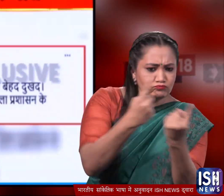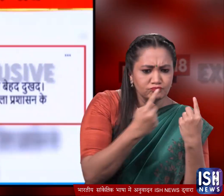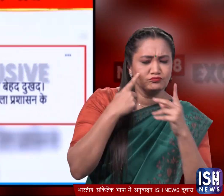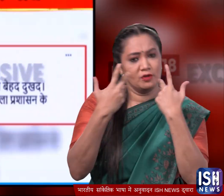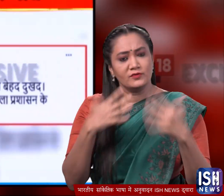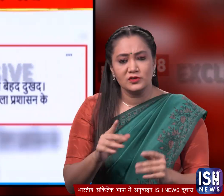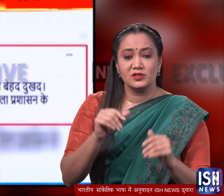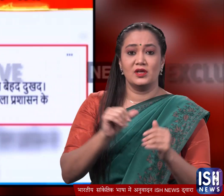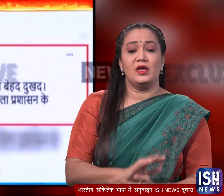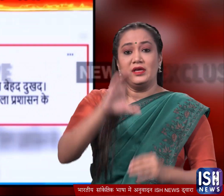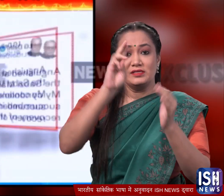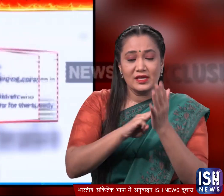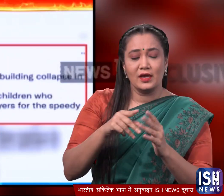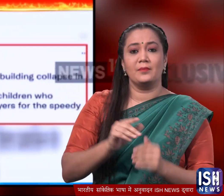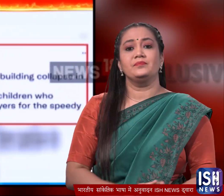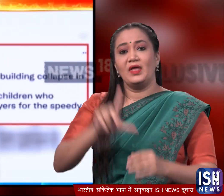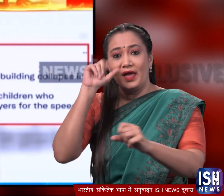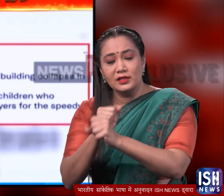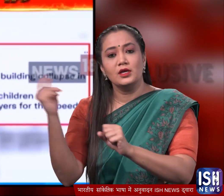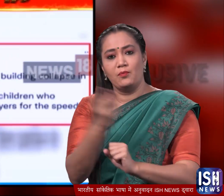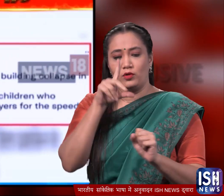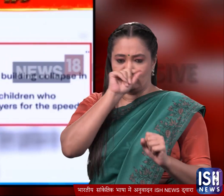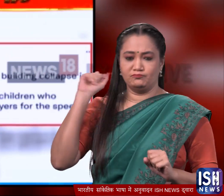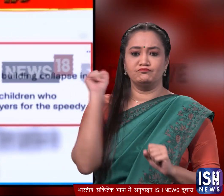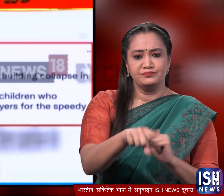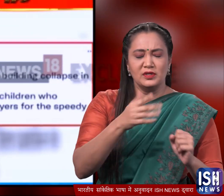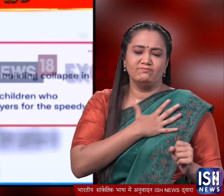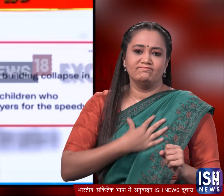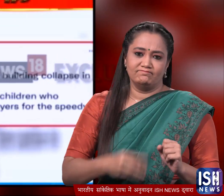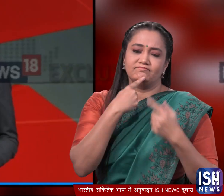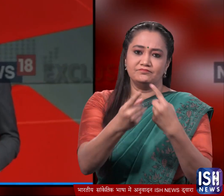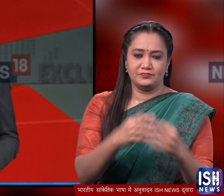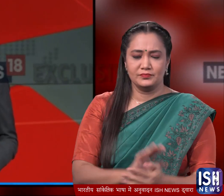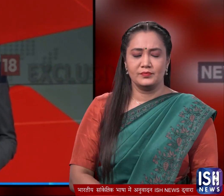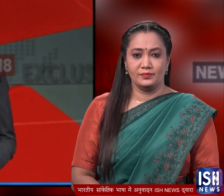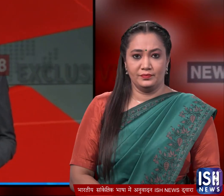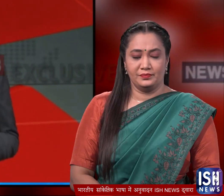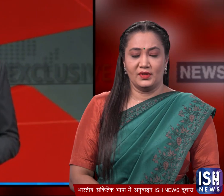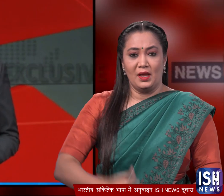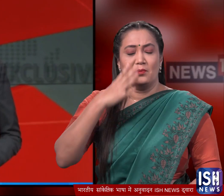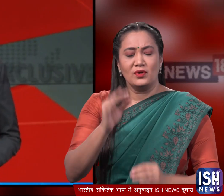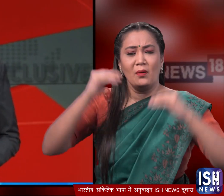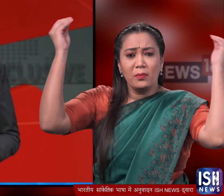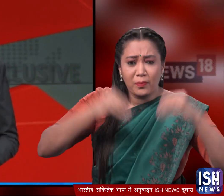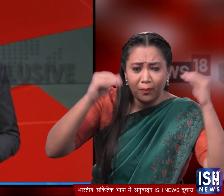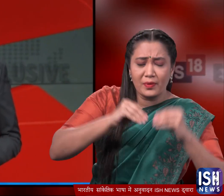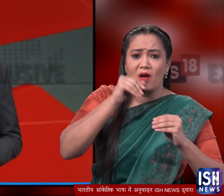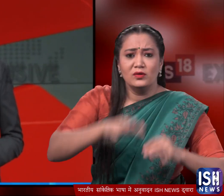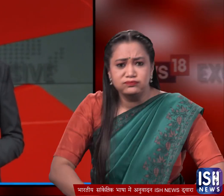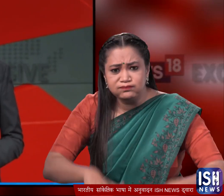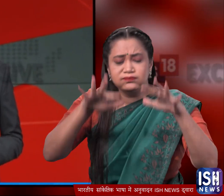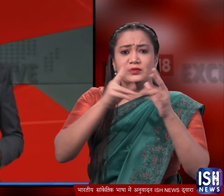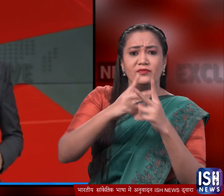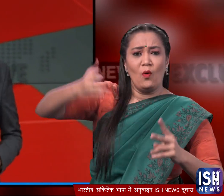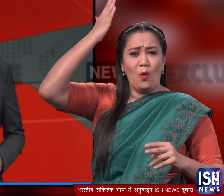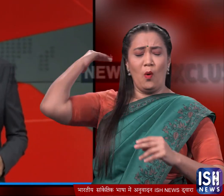लिया। मुख्यमंत्री अरविंद केजरीवाल और एलजी अनिल बैजल ने भी ट्वीट कर घटना पर दुख जताया। बात की एक बात यह कि भारी बारिश और जल भराव की वजह